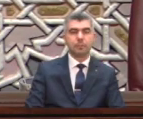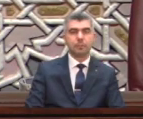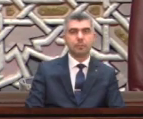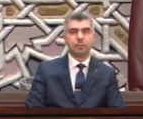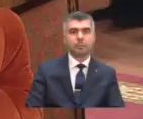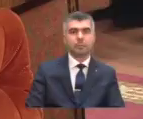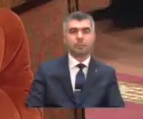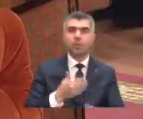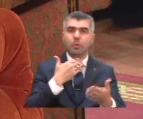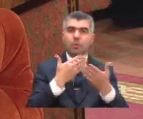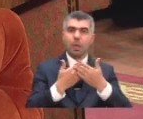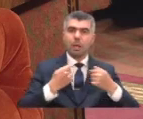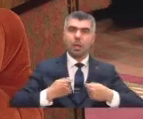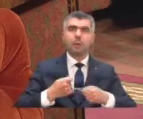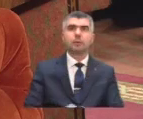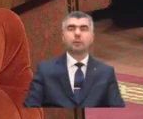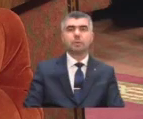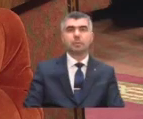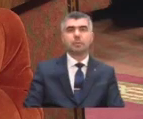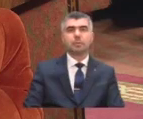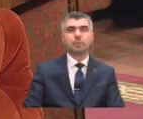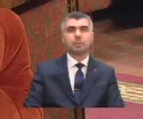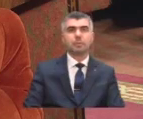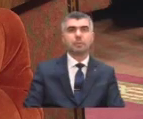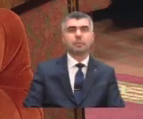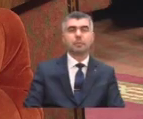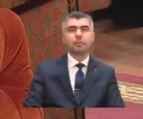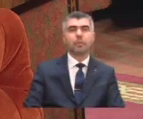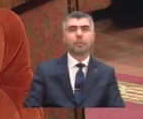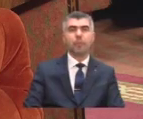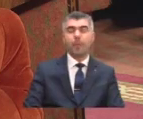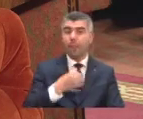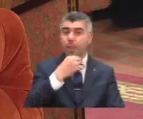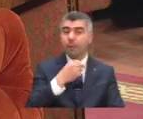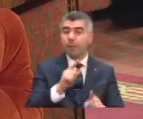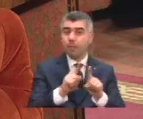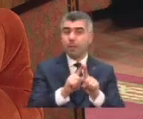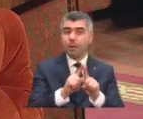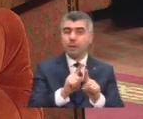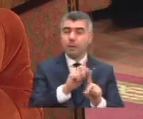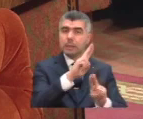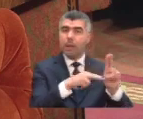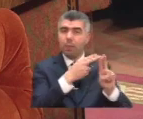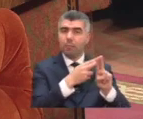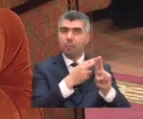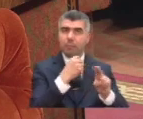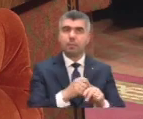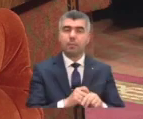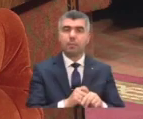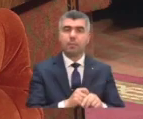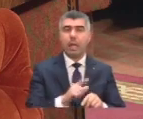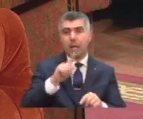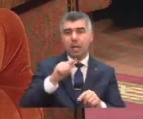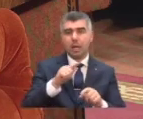شكرا سيدي الرئيس بالنسبه للتدخل كاين واحد الديسك